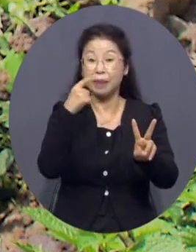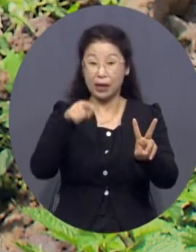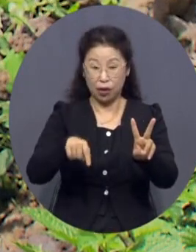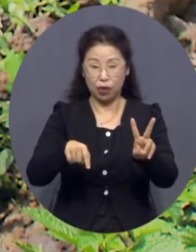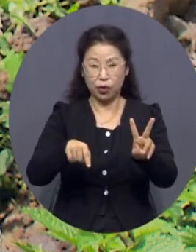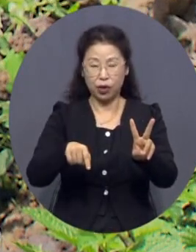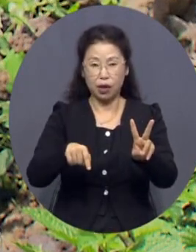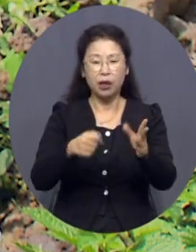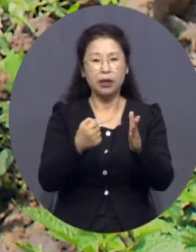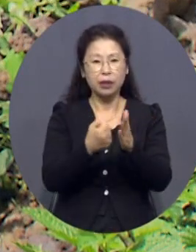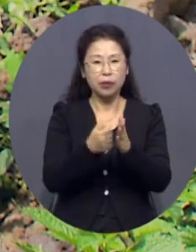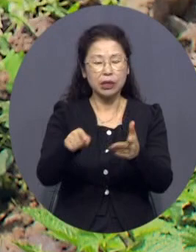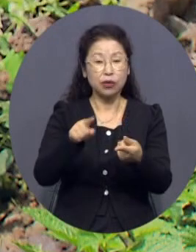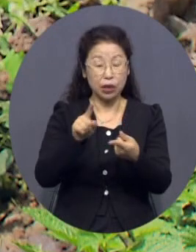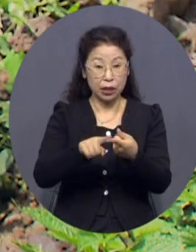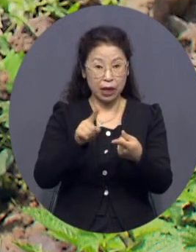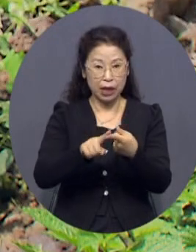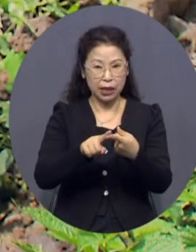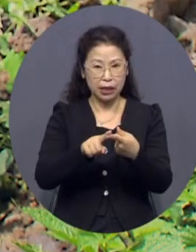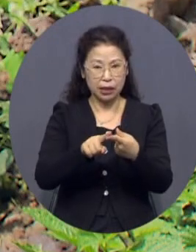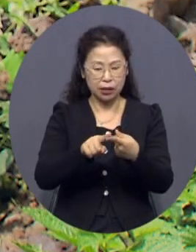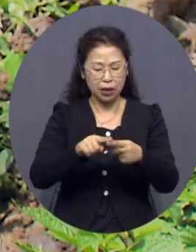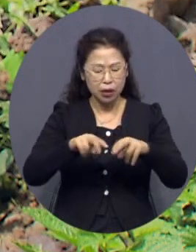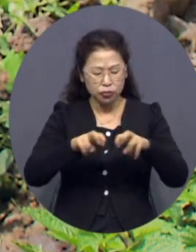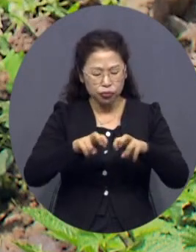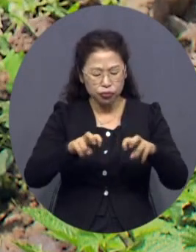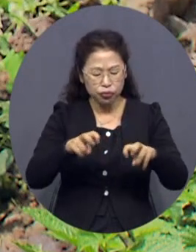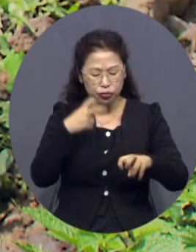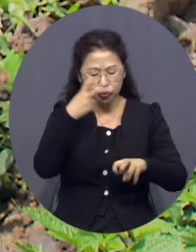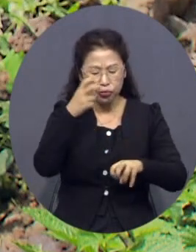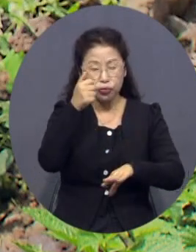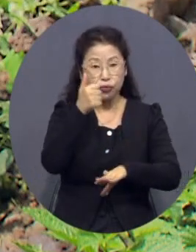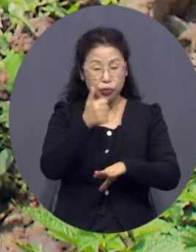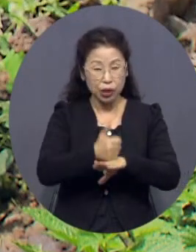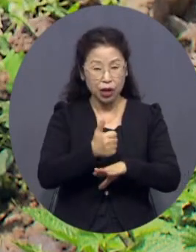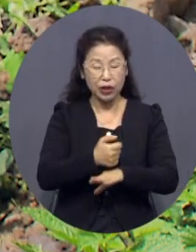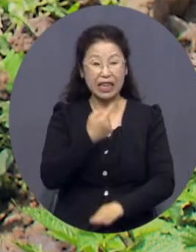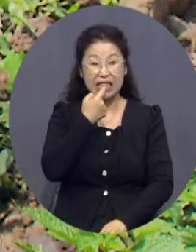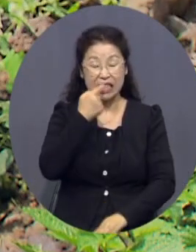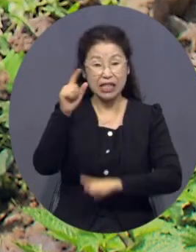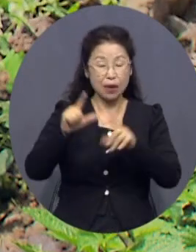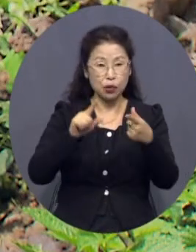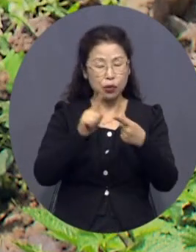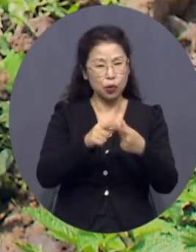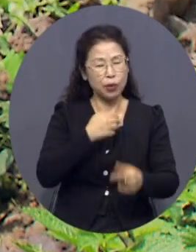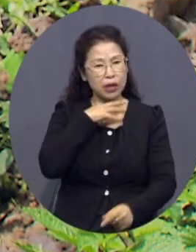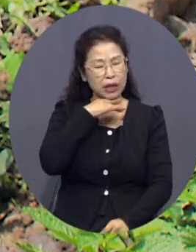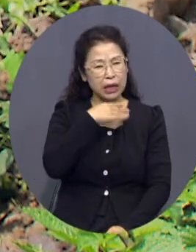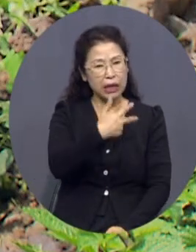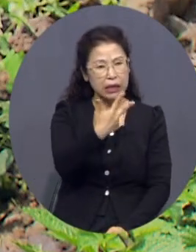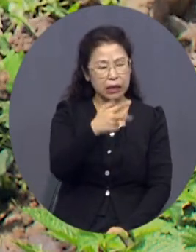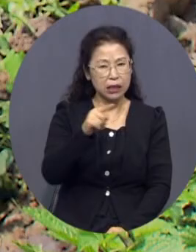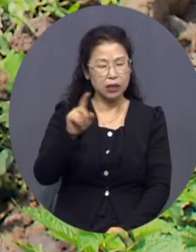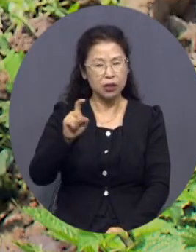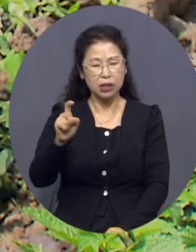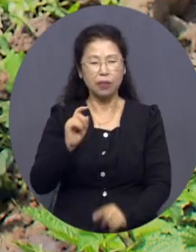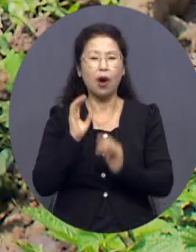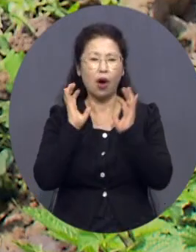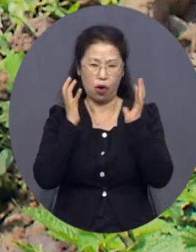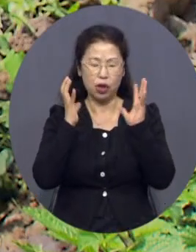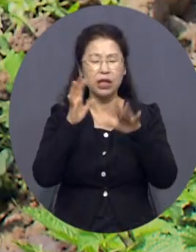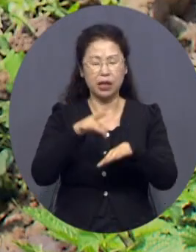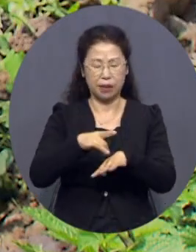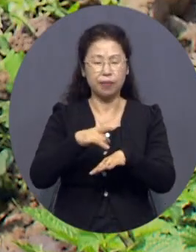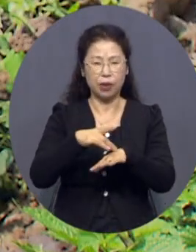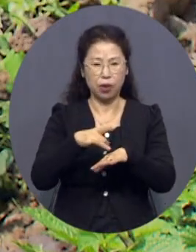됐습니다. 저희가 두개골을 이제 정밀하게 이렇게 감식해 본 결과 치아 상태로 볼때 7에서 10세 정도의